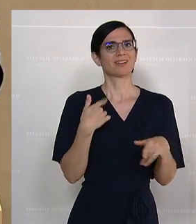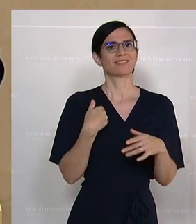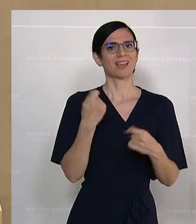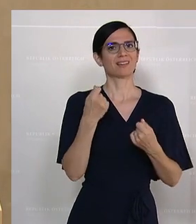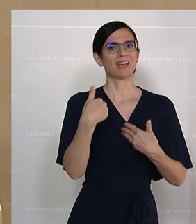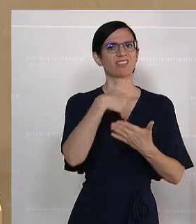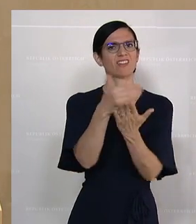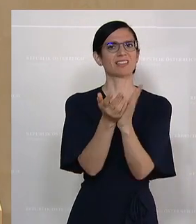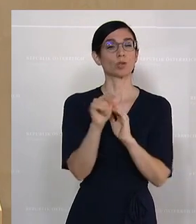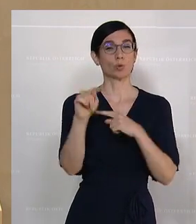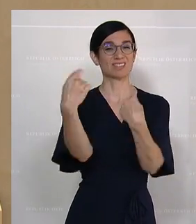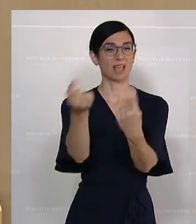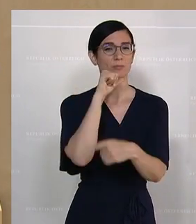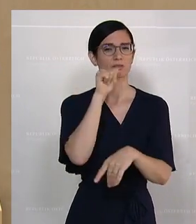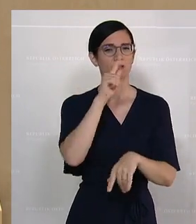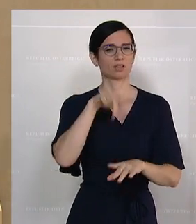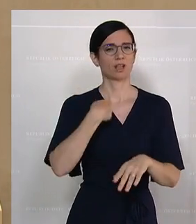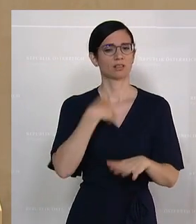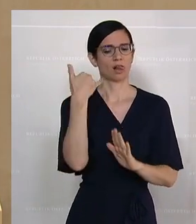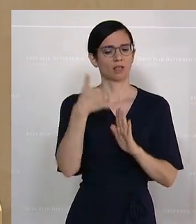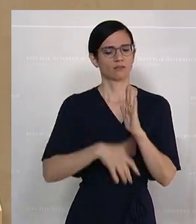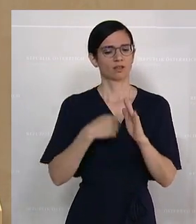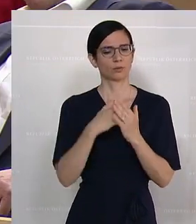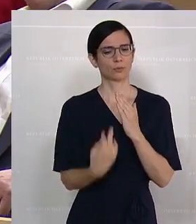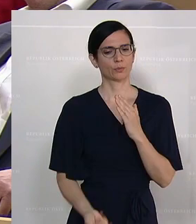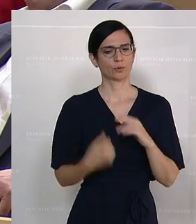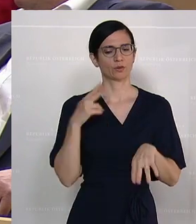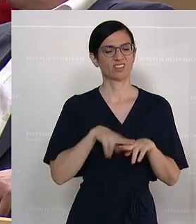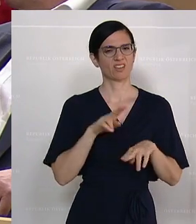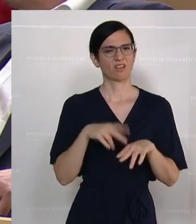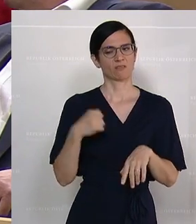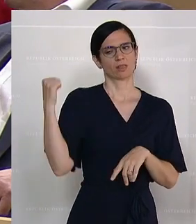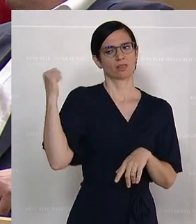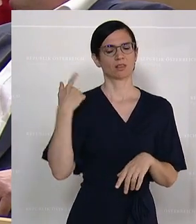nicht mit ihrem china gelobt schaffen wenn jemand andere von hinten etwas hat erschüttert